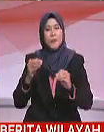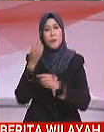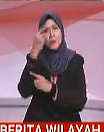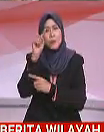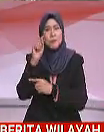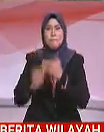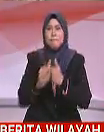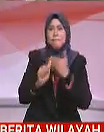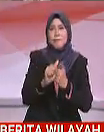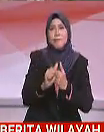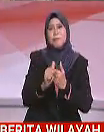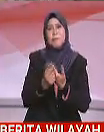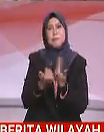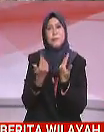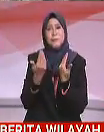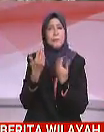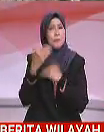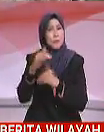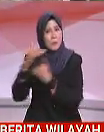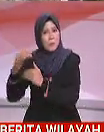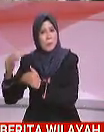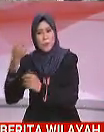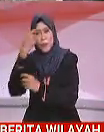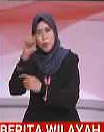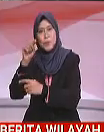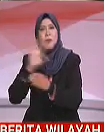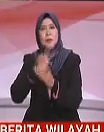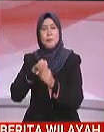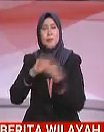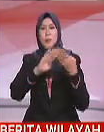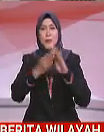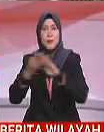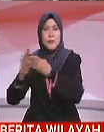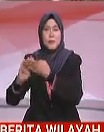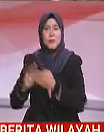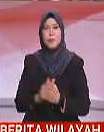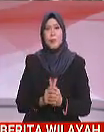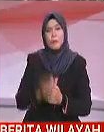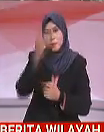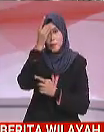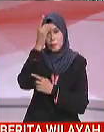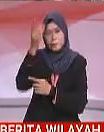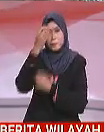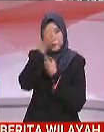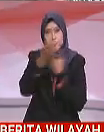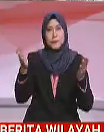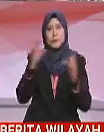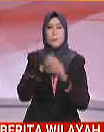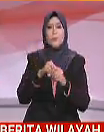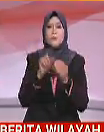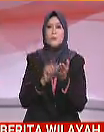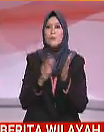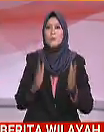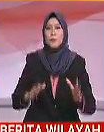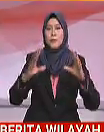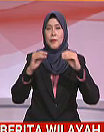meningkatkan risiko penularan COVID-19 dalam kalangan masyarakat. Dato' Abdul Karim memberitahu demikian pada sidang media